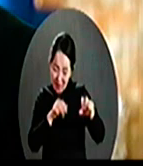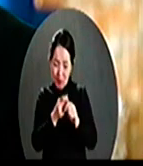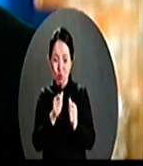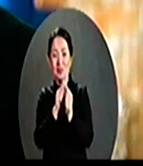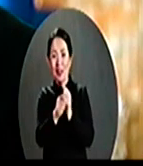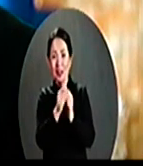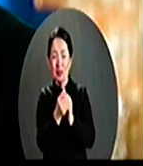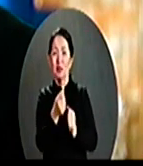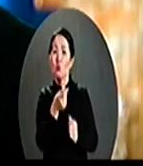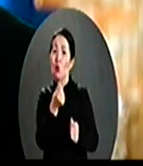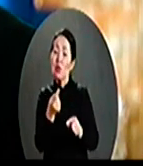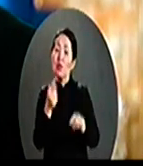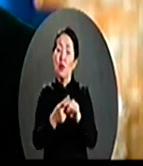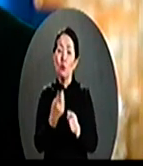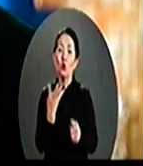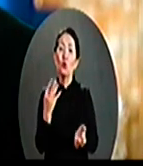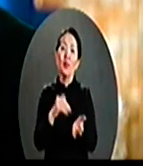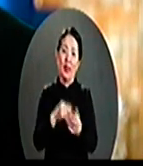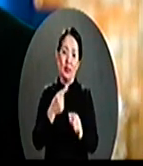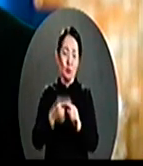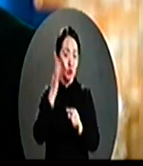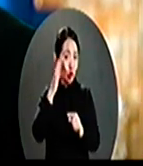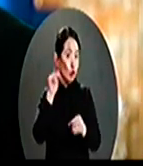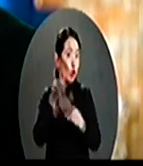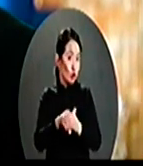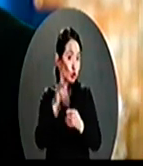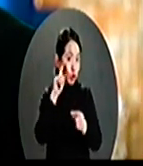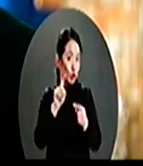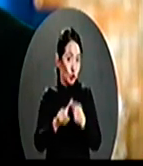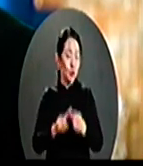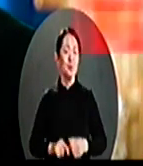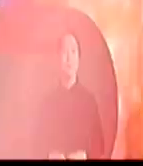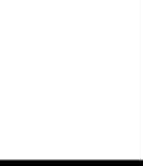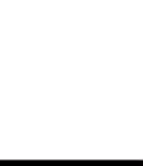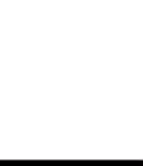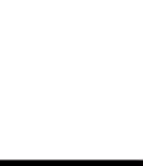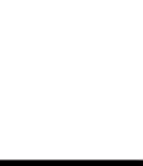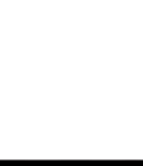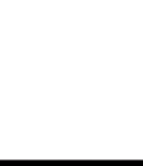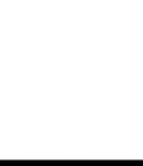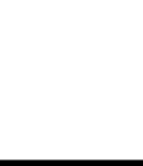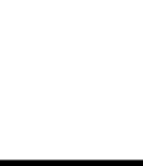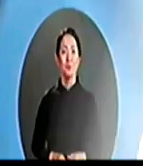шинжилгээ зарцуулдаг зардлыг 4 дахин нэмэгдүүлэх энэ том бодлогын зорилт орж ирж байгаа.